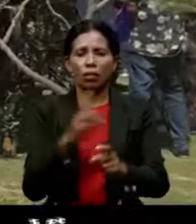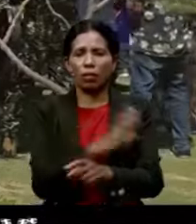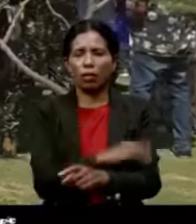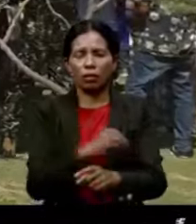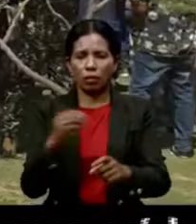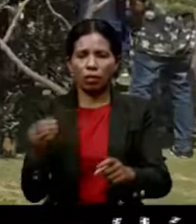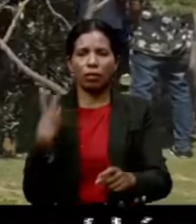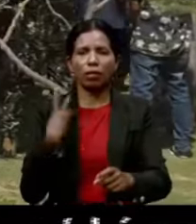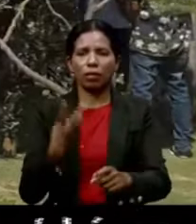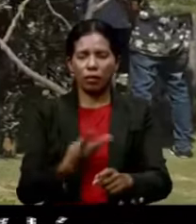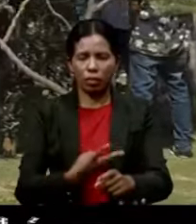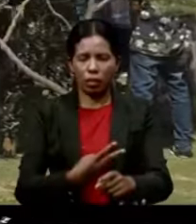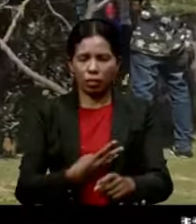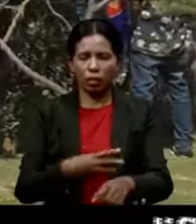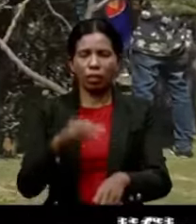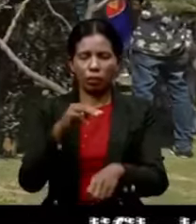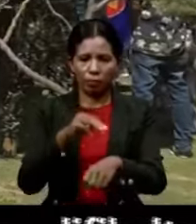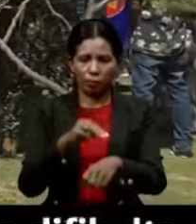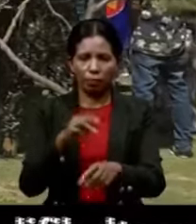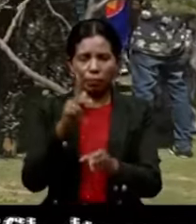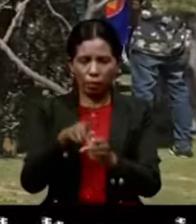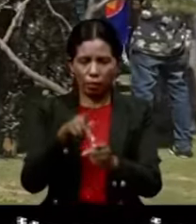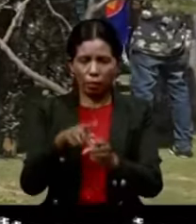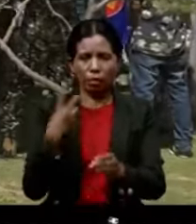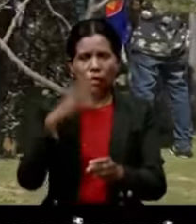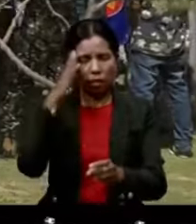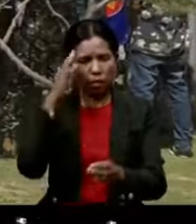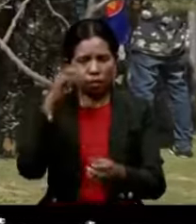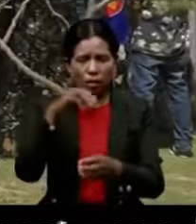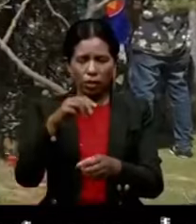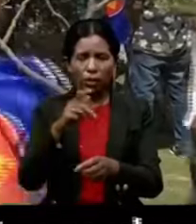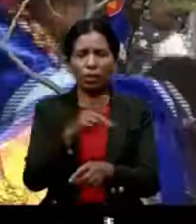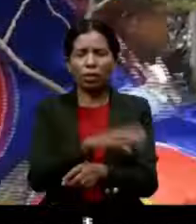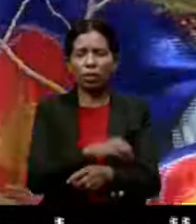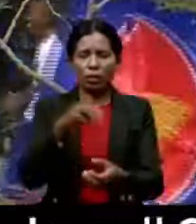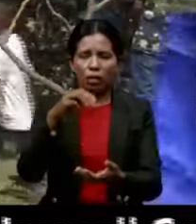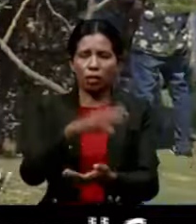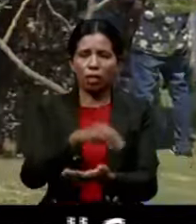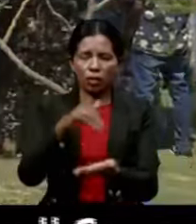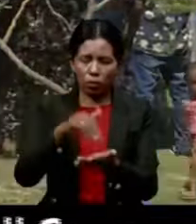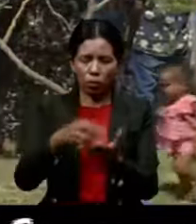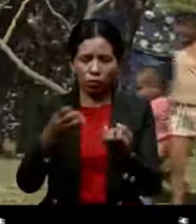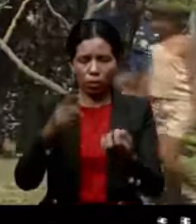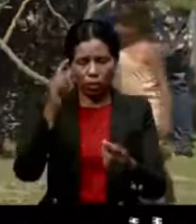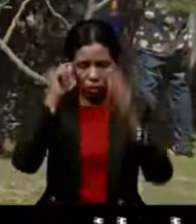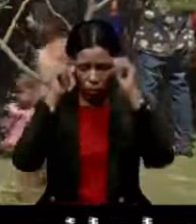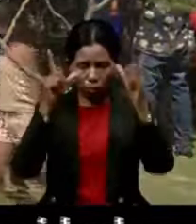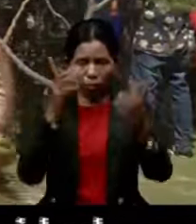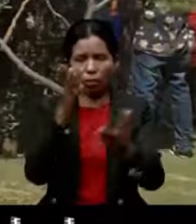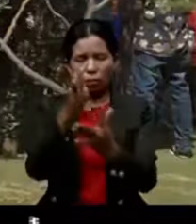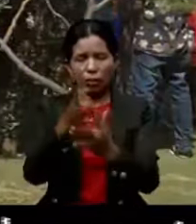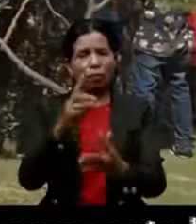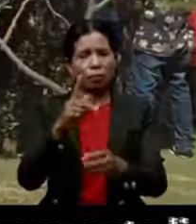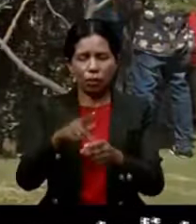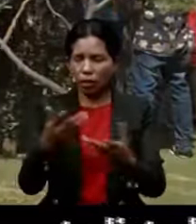itania min tambah ita tene kata usi studu bara kata kata timor mas tamana ia reinar fiskal idane saya